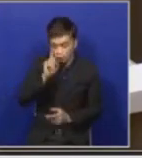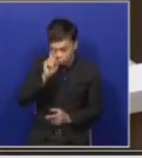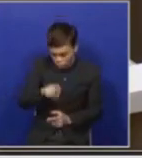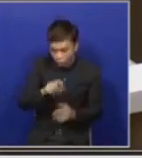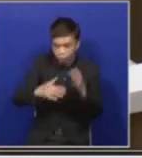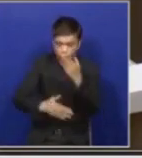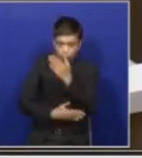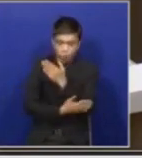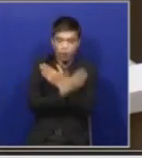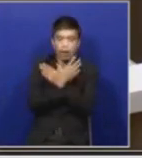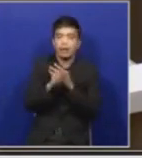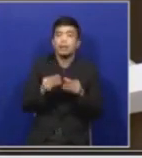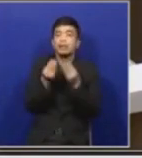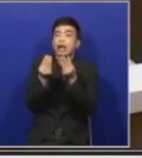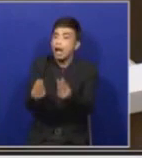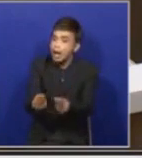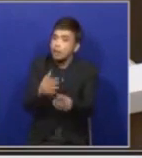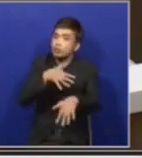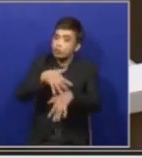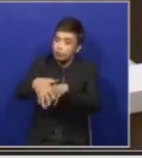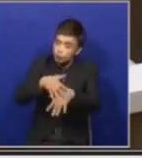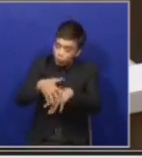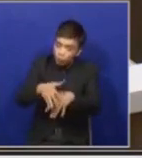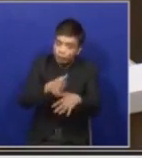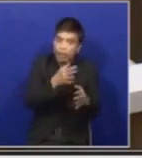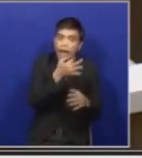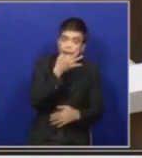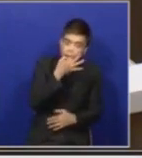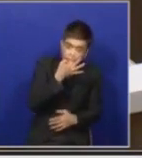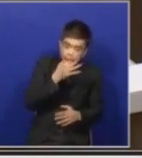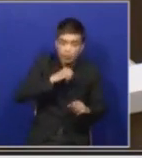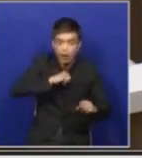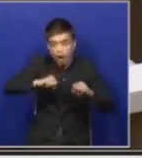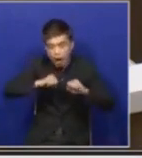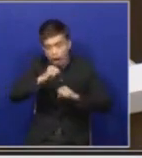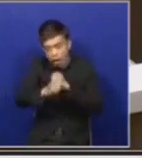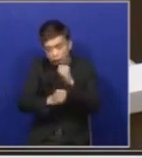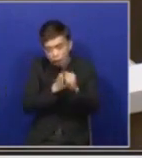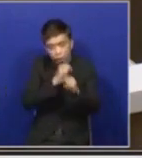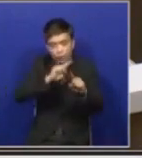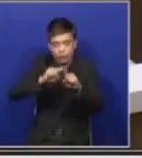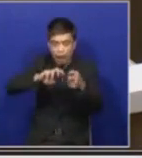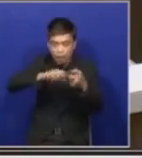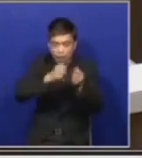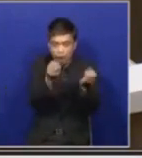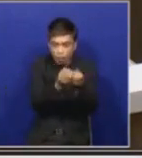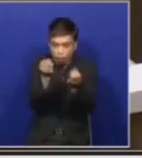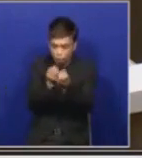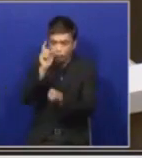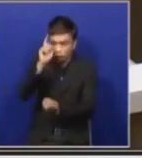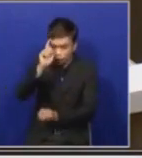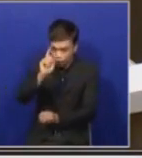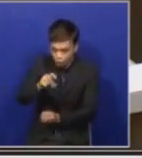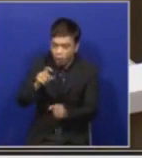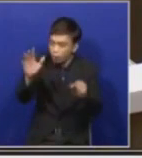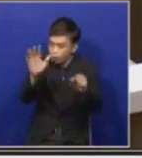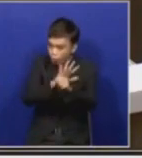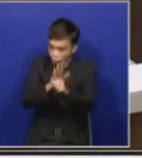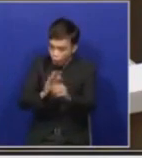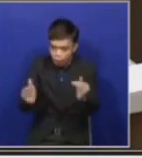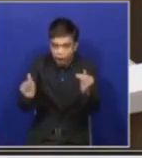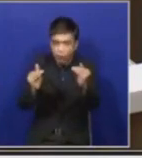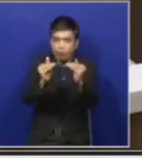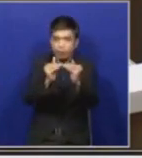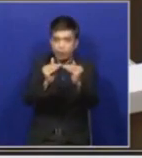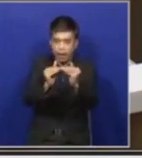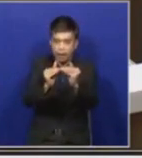โอกาสให้พี่น้องประชาชนทุกกลุ่มอาชีพทุกเพศทุกวัยที่มีความเดือดร้อนได้เข้าถึงโครงการเยียวย